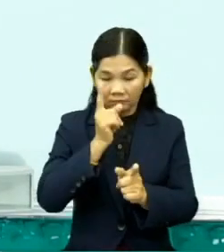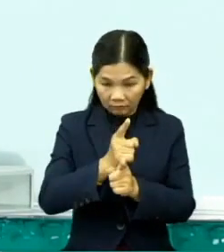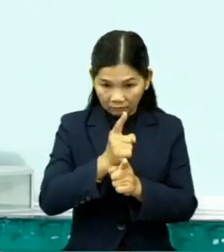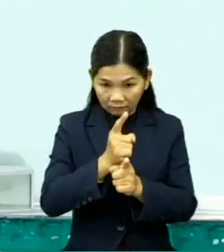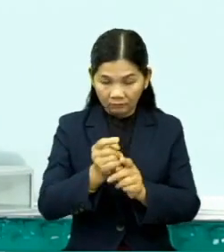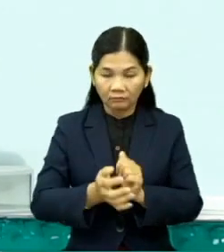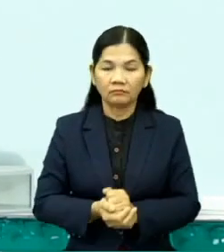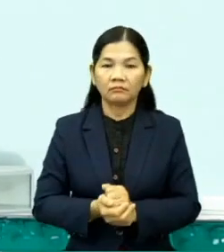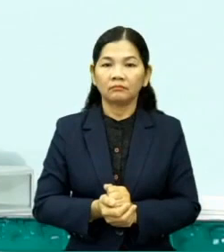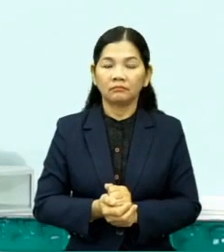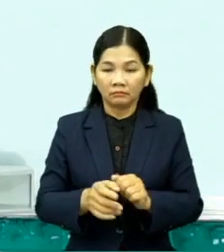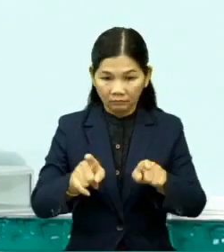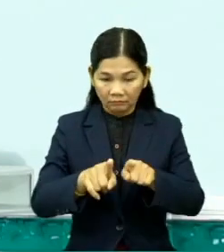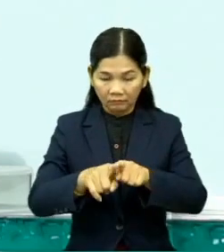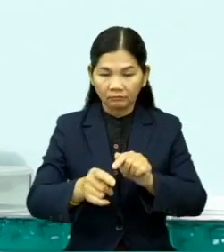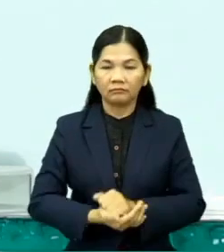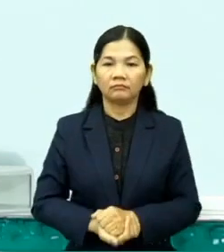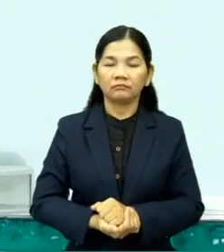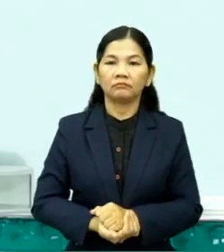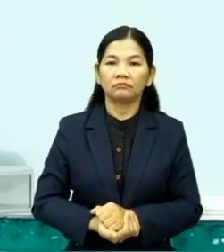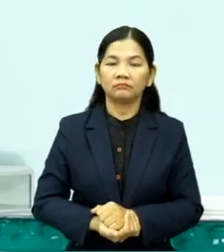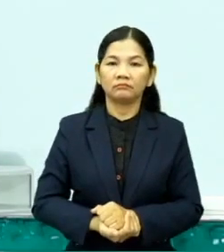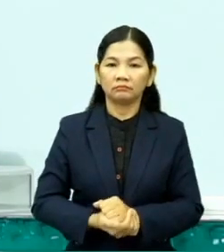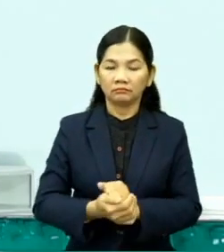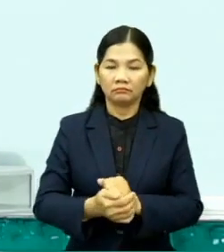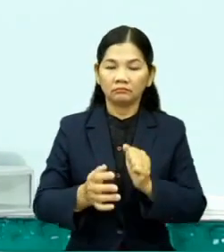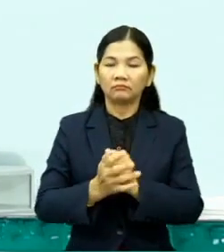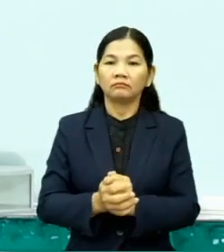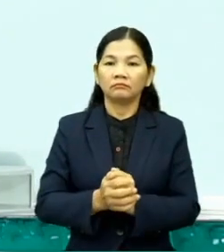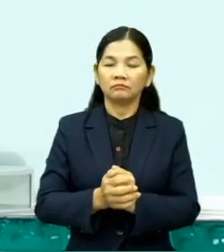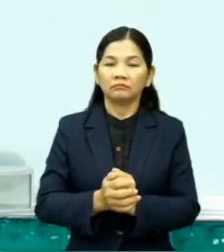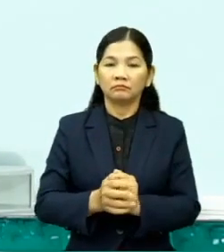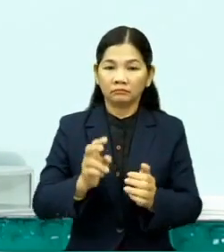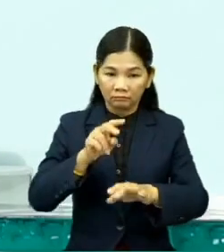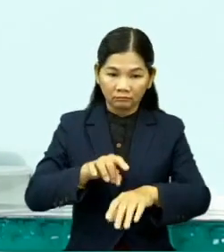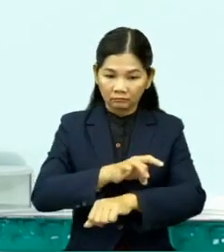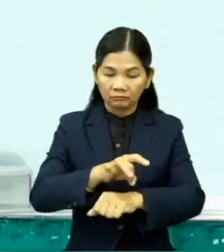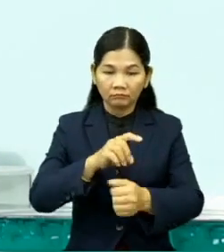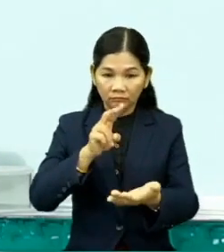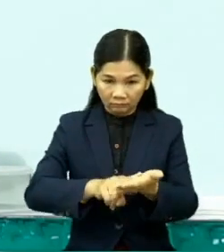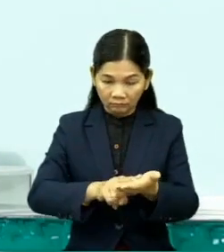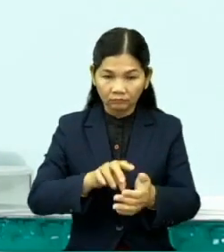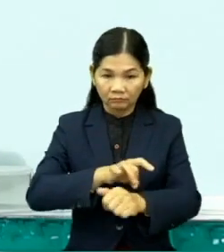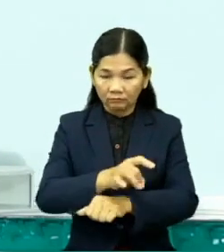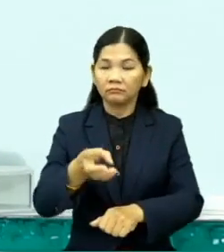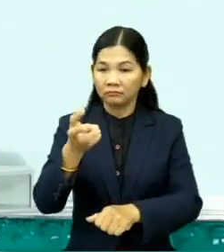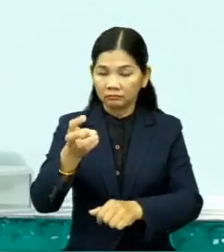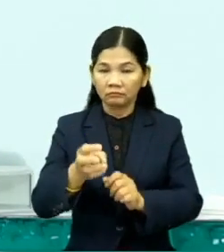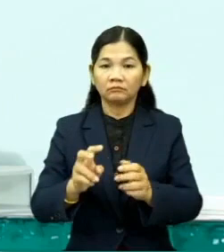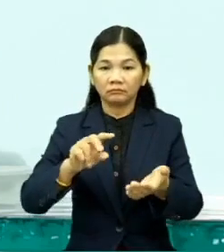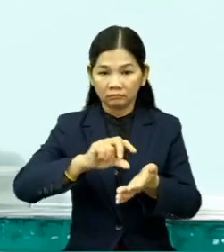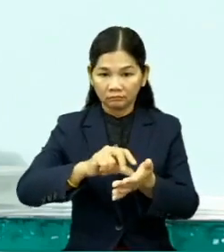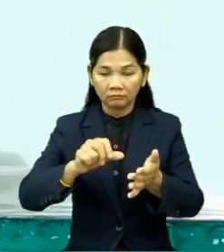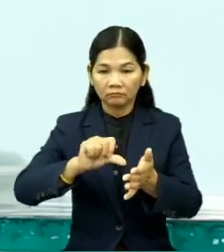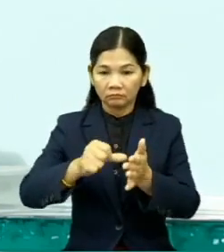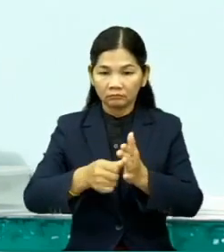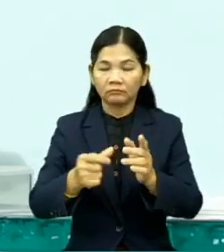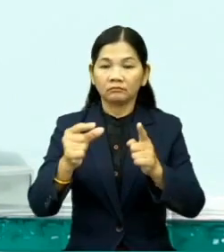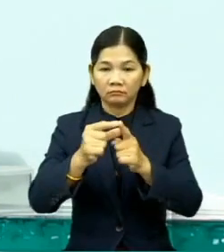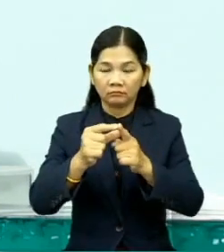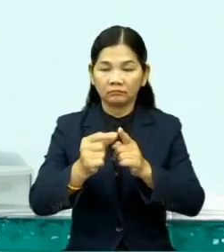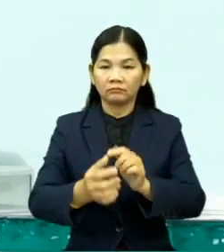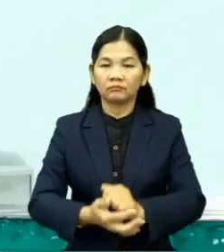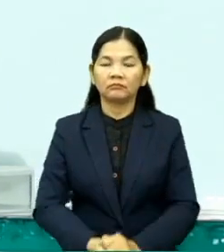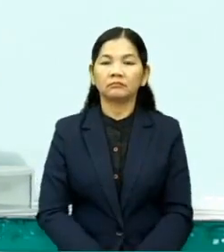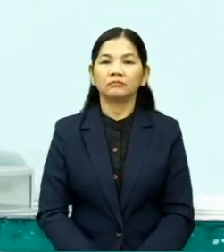ម្លើយរបស់អ្នកគ្រូដែរឬទេចាអញ្ចឹងអ្នកគ្រូទុកពេលបន្តិចចាសម្រាប់ឲ្យកូនគិតរកថ្នាក់ពាក្យនិងន័យរបស់ពាក្យទាំងអ